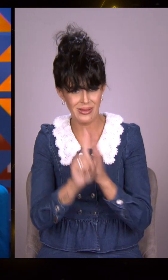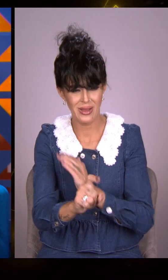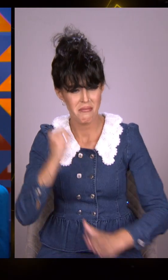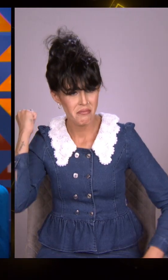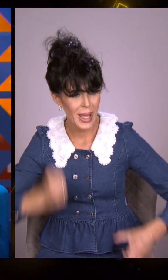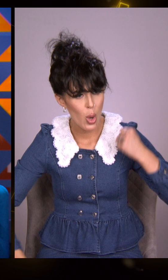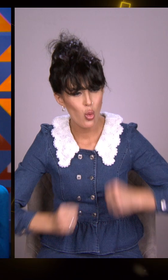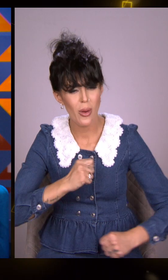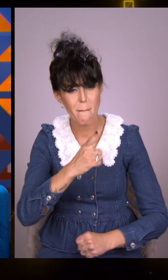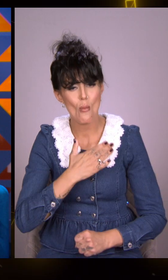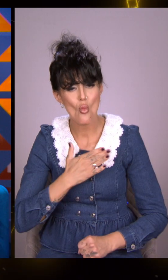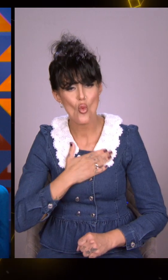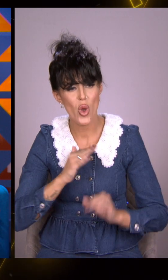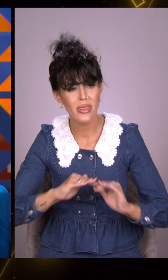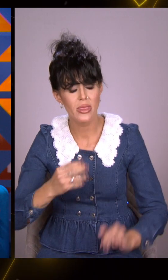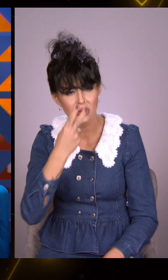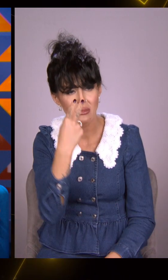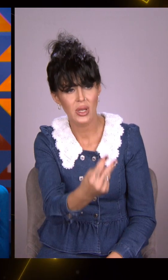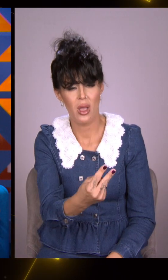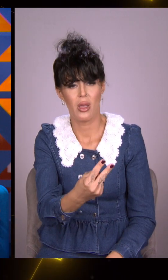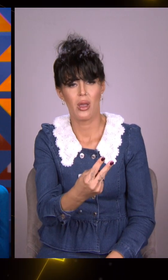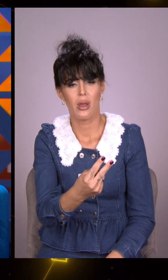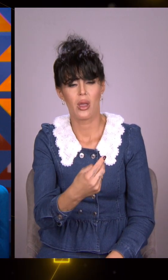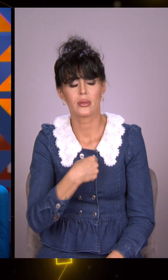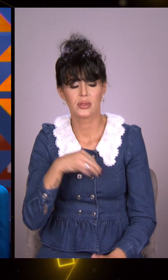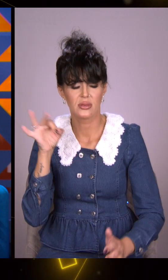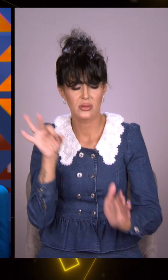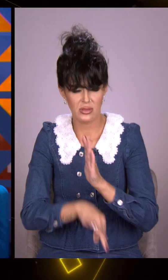ну, як добіг, побачив, ну, ну, все зрозуміло.